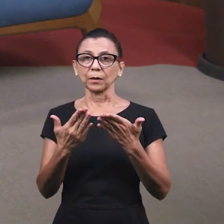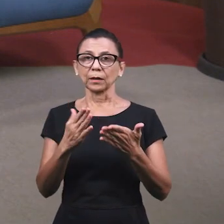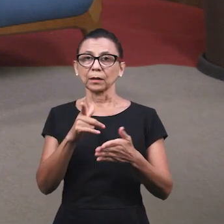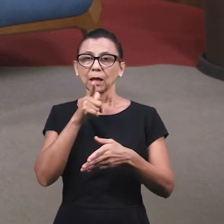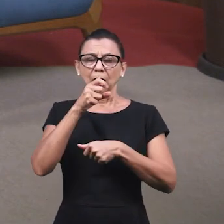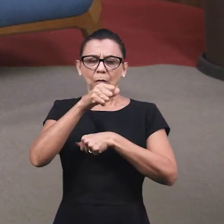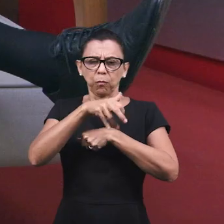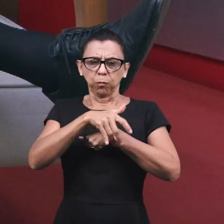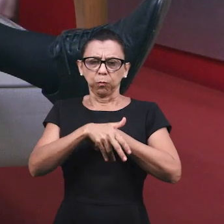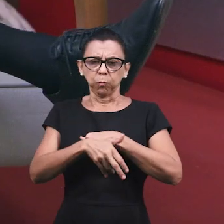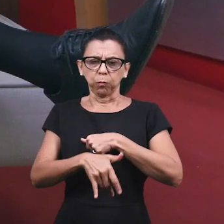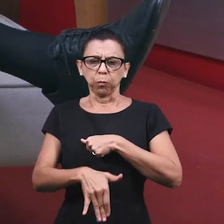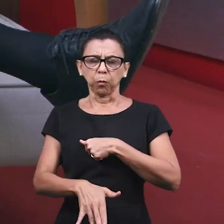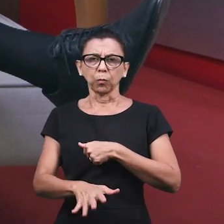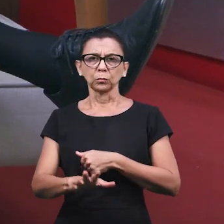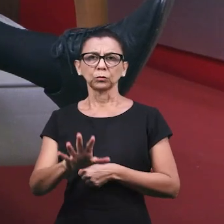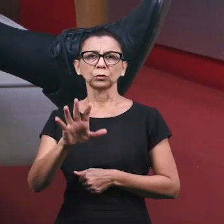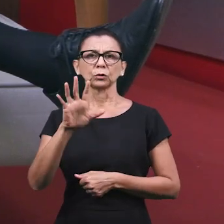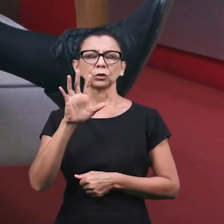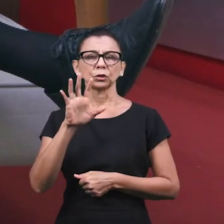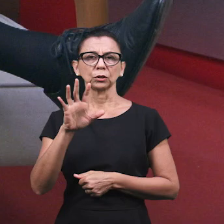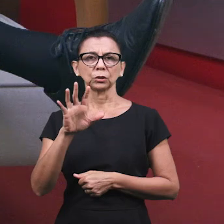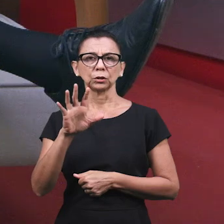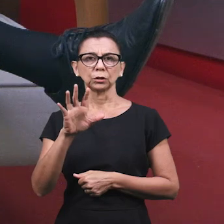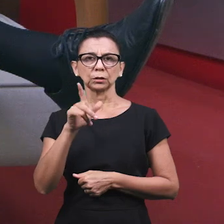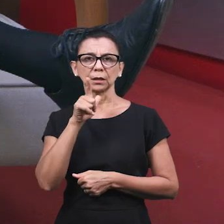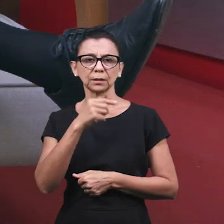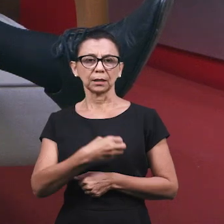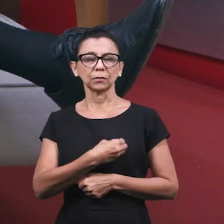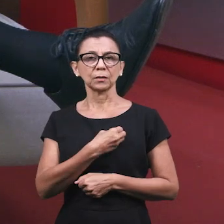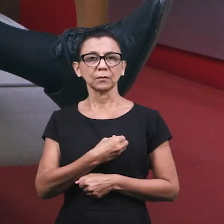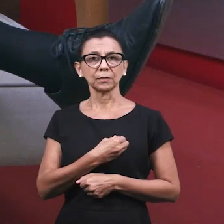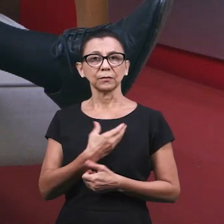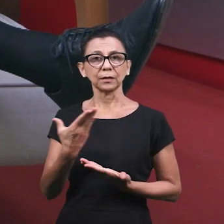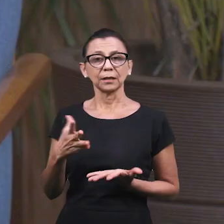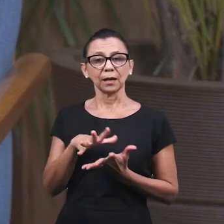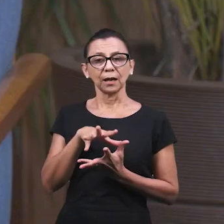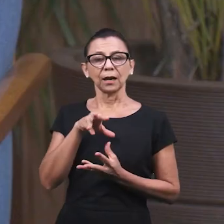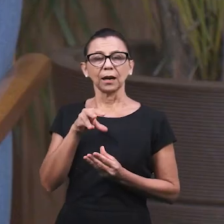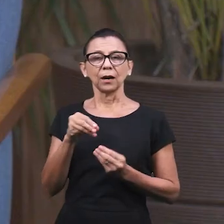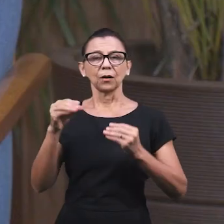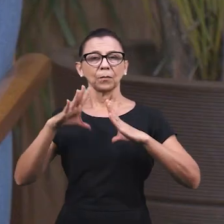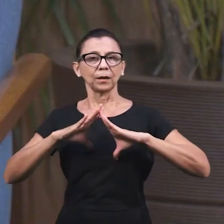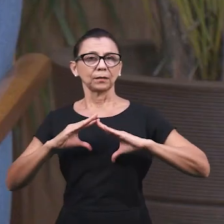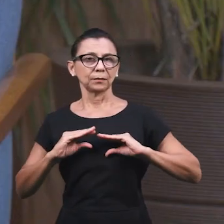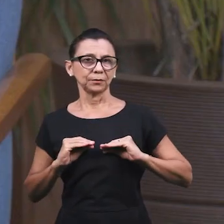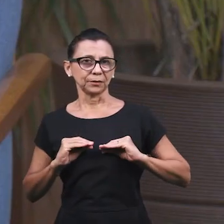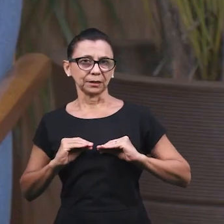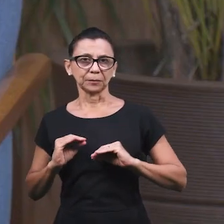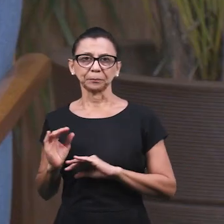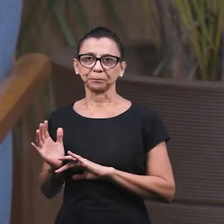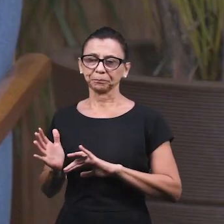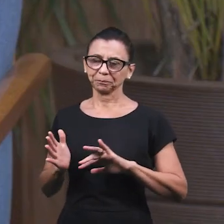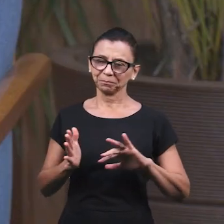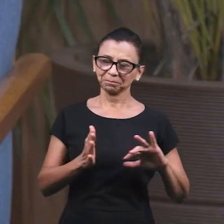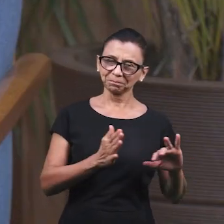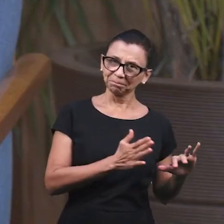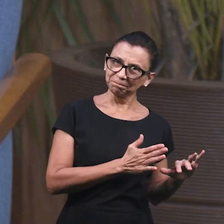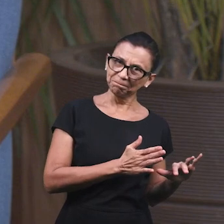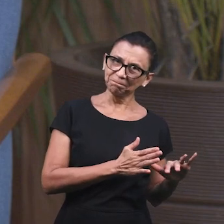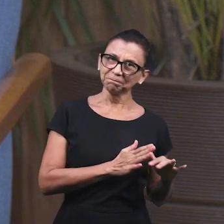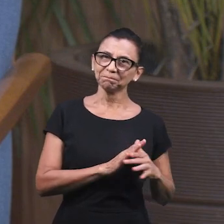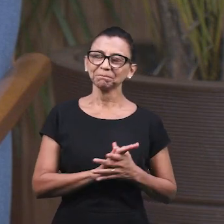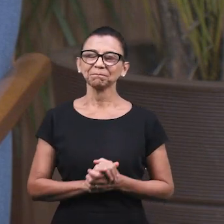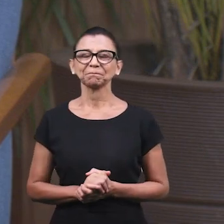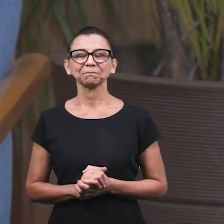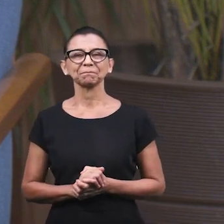des eaux vivantes qui désaltère la soif de l'âme. Gloire à Jésus. Je vais demander un contexte ici pour discuter